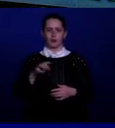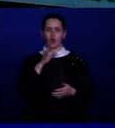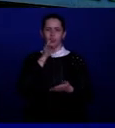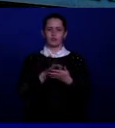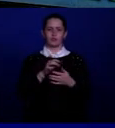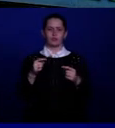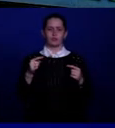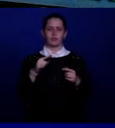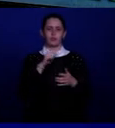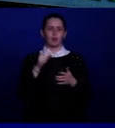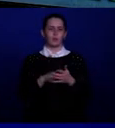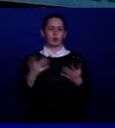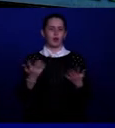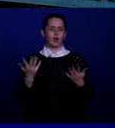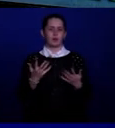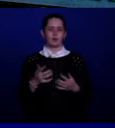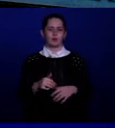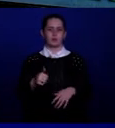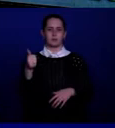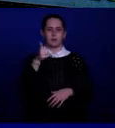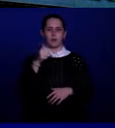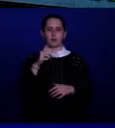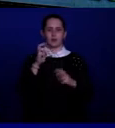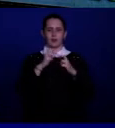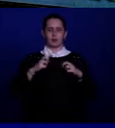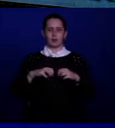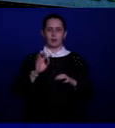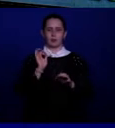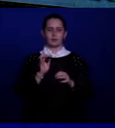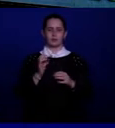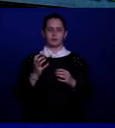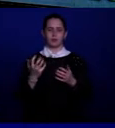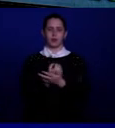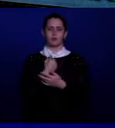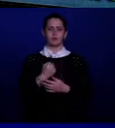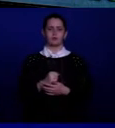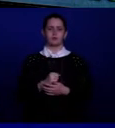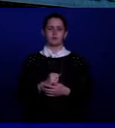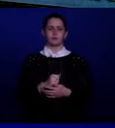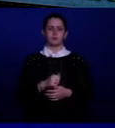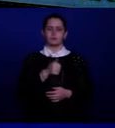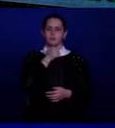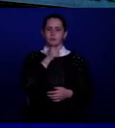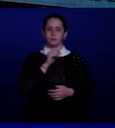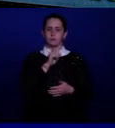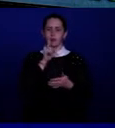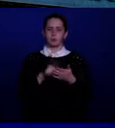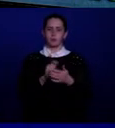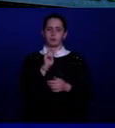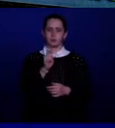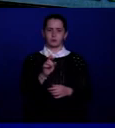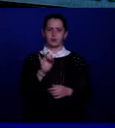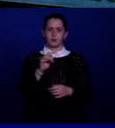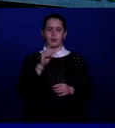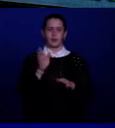формы. Проводим первое исследование. Попробуйте задать вопросы и распределить глаголы в два